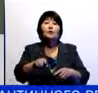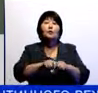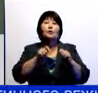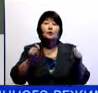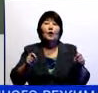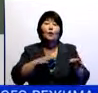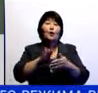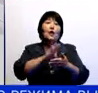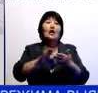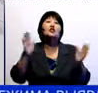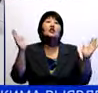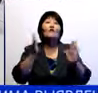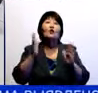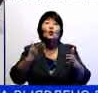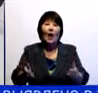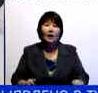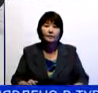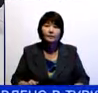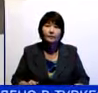создавать полную очистку воздуха.